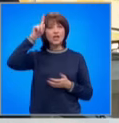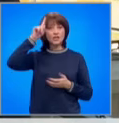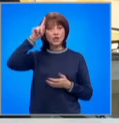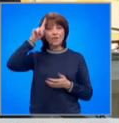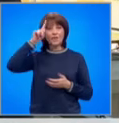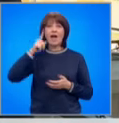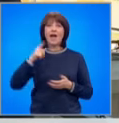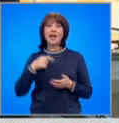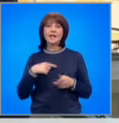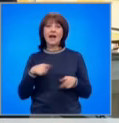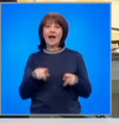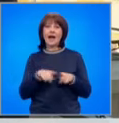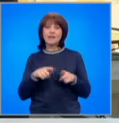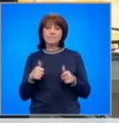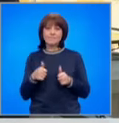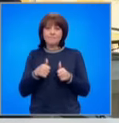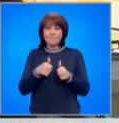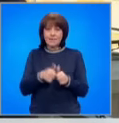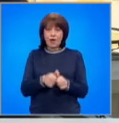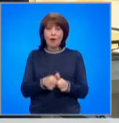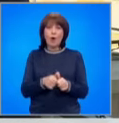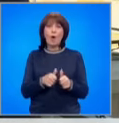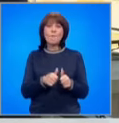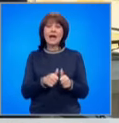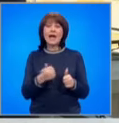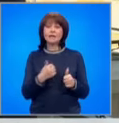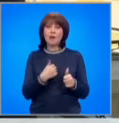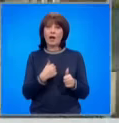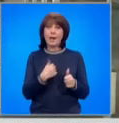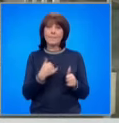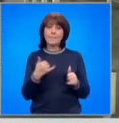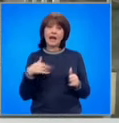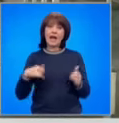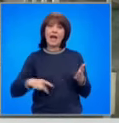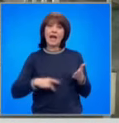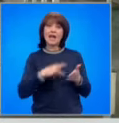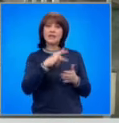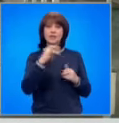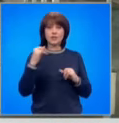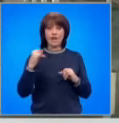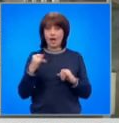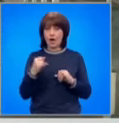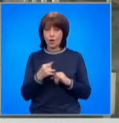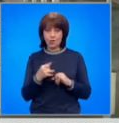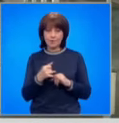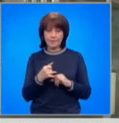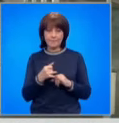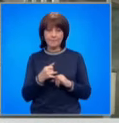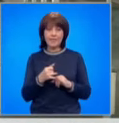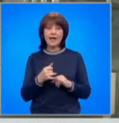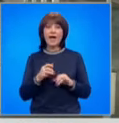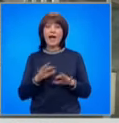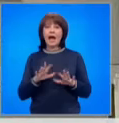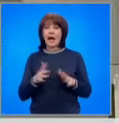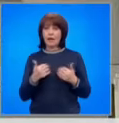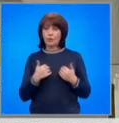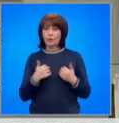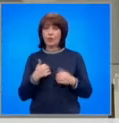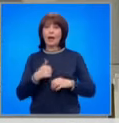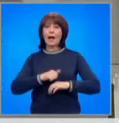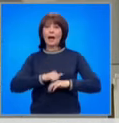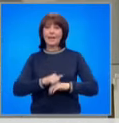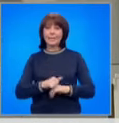нашето летище, защото тук към момента тази държавна фирма не оперира летище София ЕАД. Като кмет на община Русе бих предложил